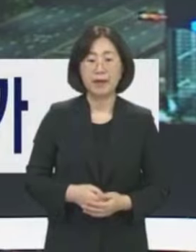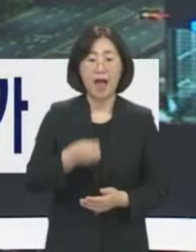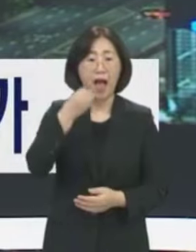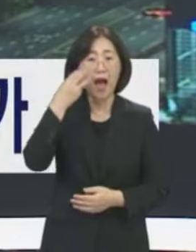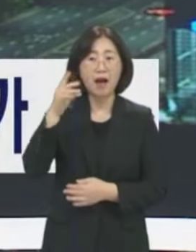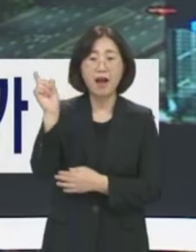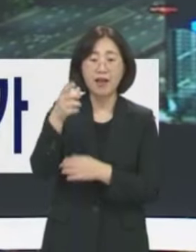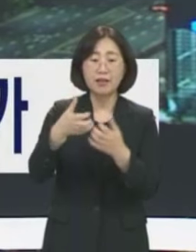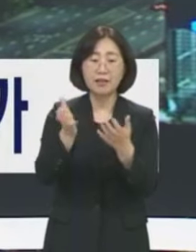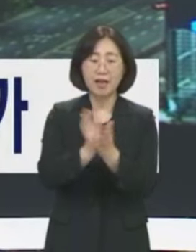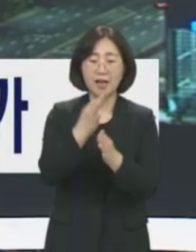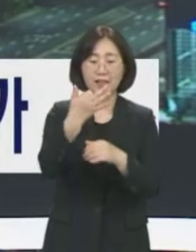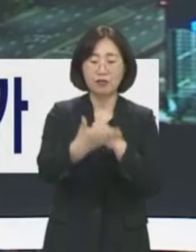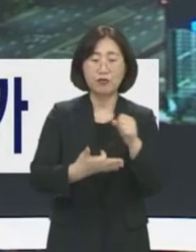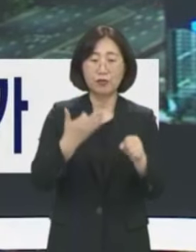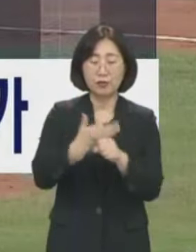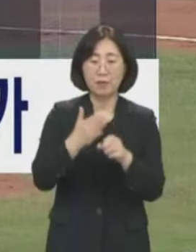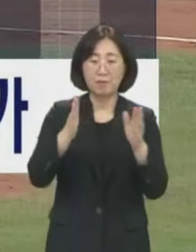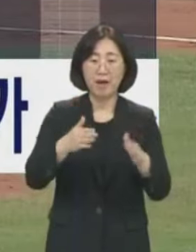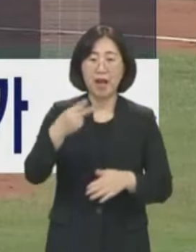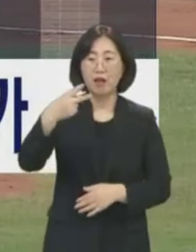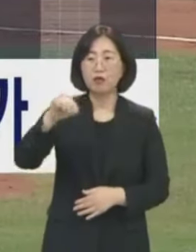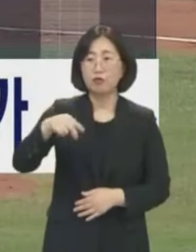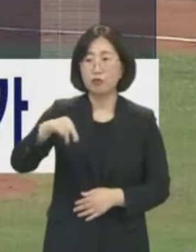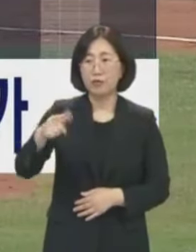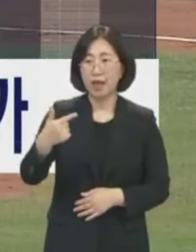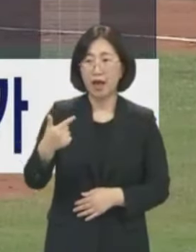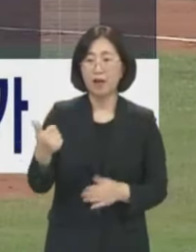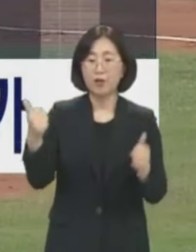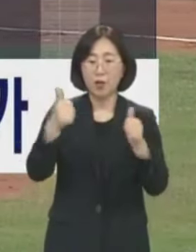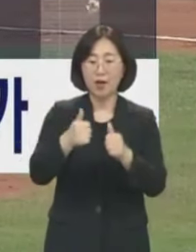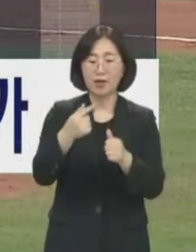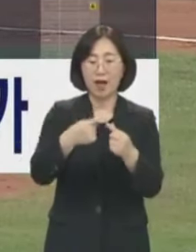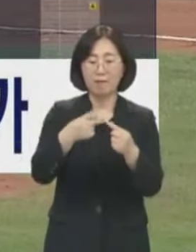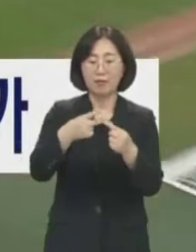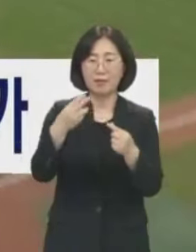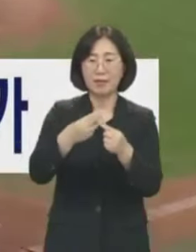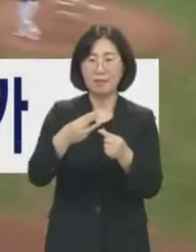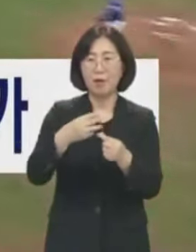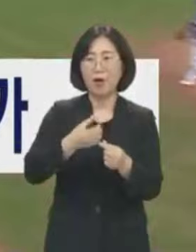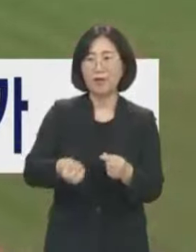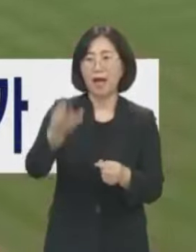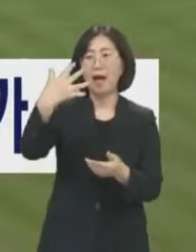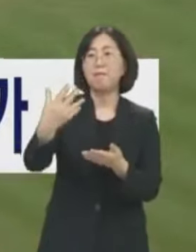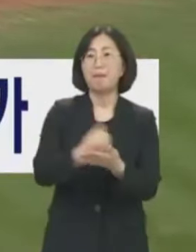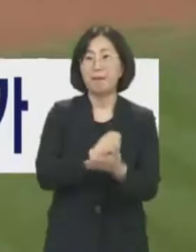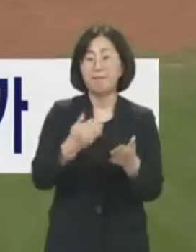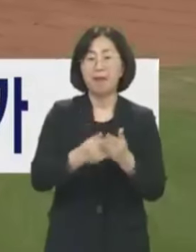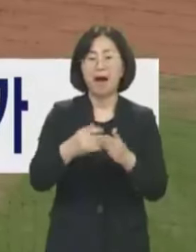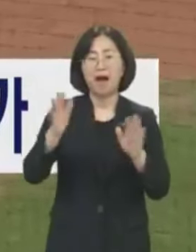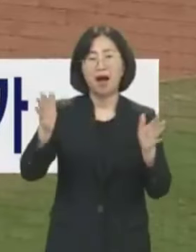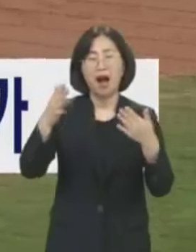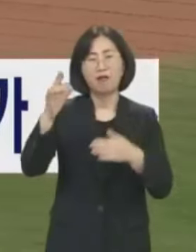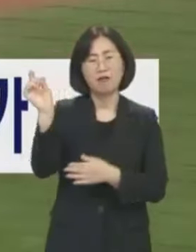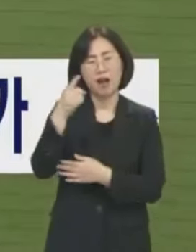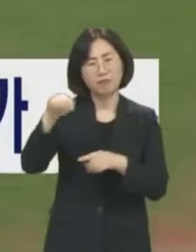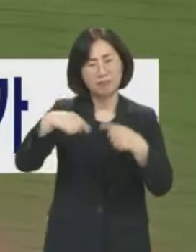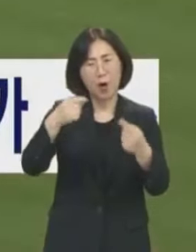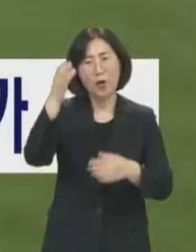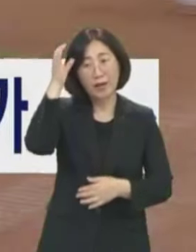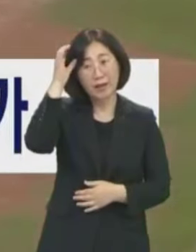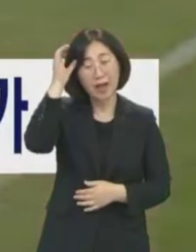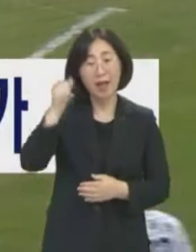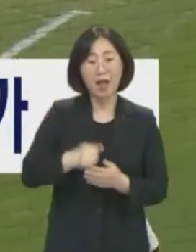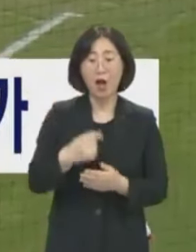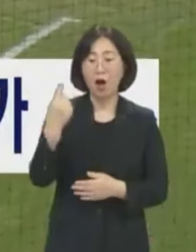한화이글스가 19년 만에 두산 베어스와의 주말 3연전을 모두 쓸어담으며 가을 야구 희망을 이어갔습니다. 한화는 어제